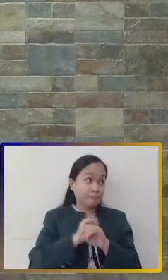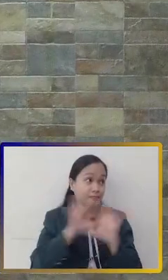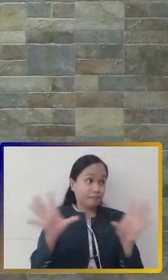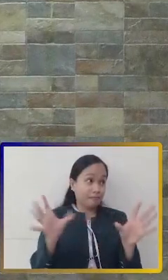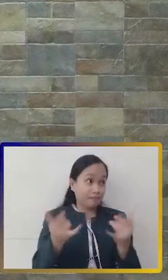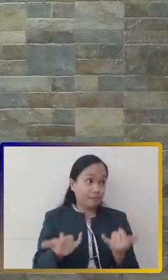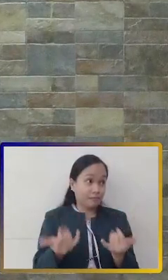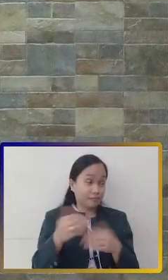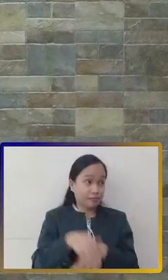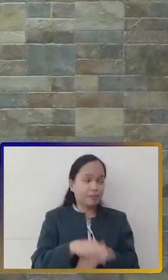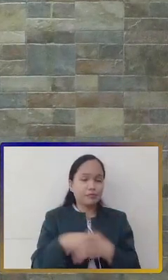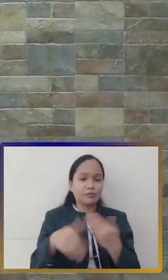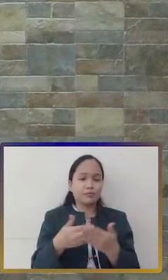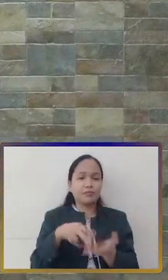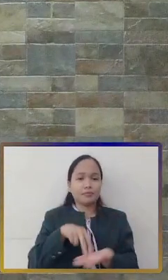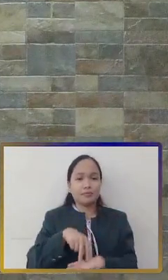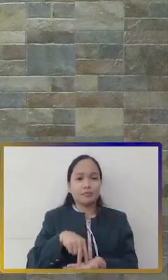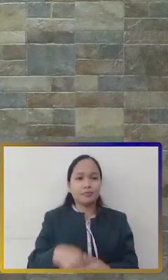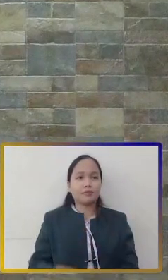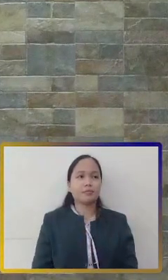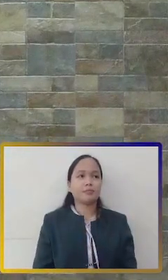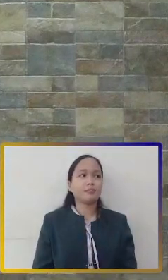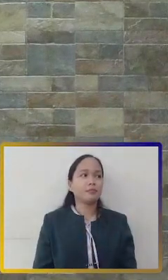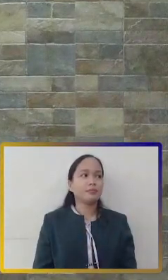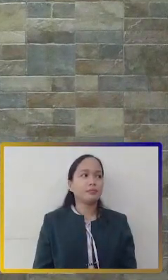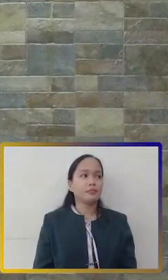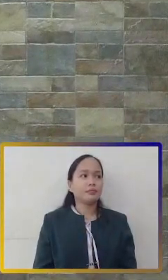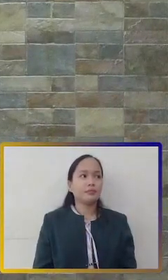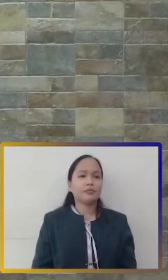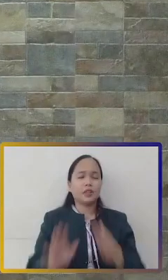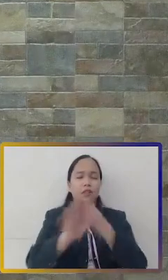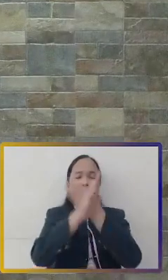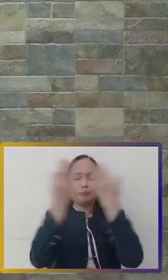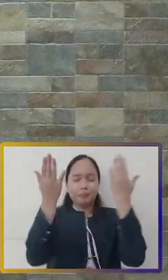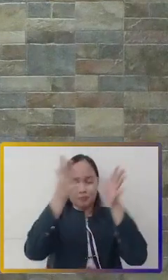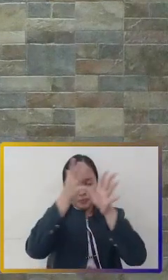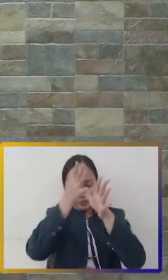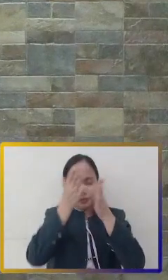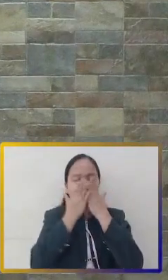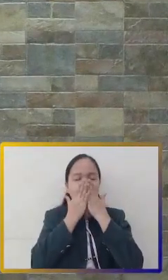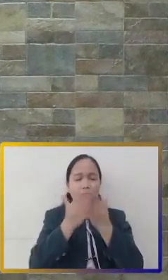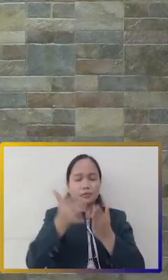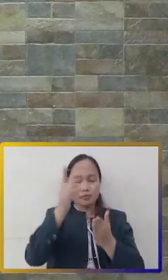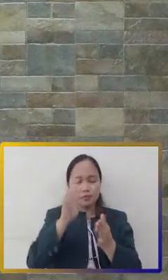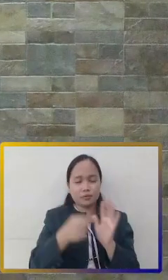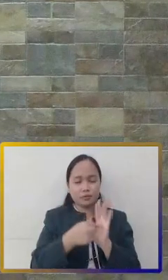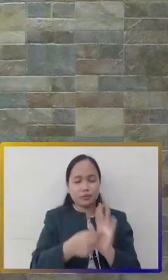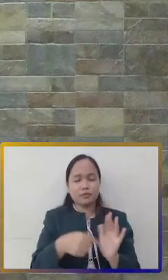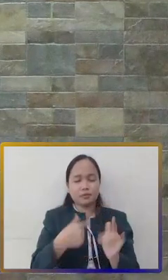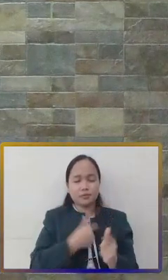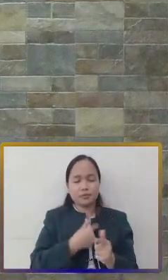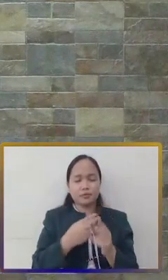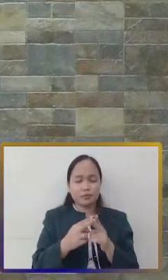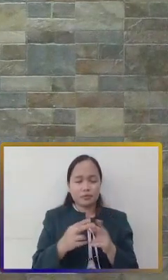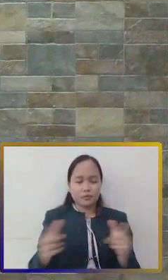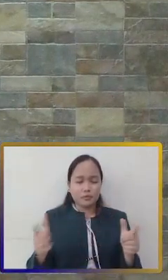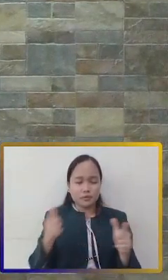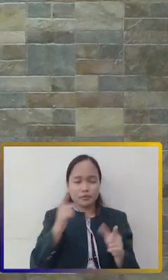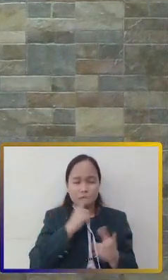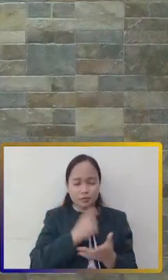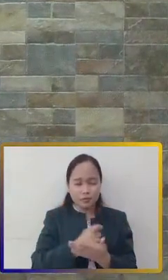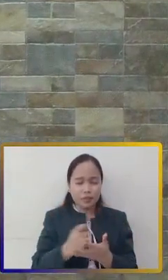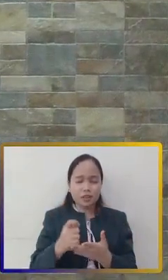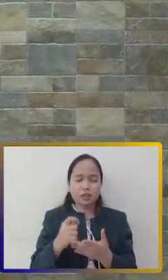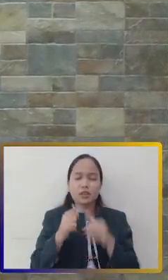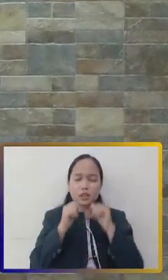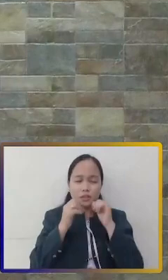natin sa gabing ito. Let's all stand up, please. Heavenly Father, thank you, O God, for once again showing us this great truth, O God. Salamat sa muling